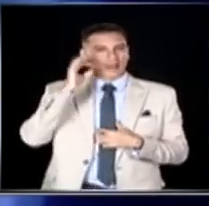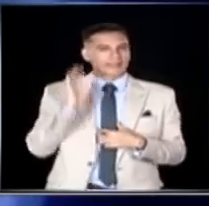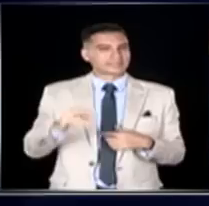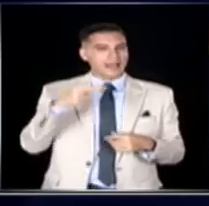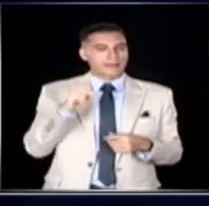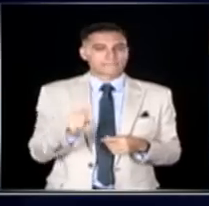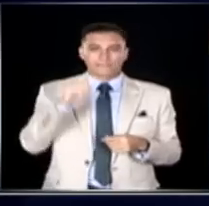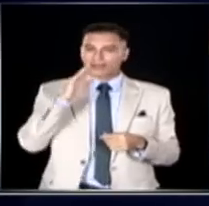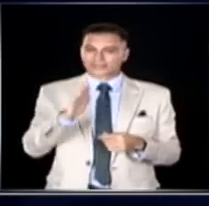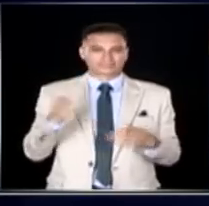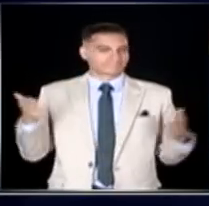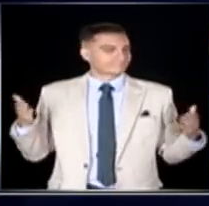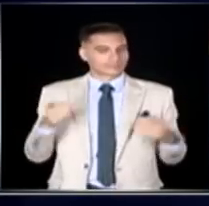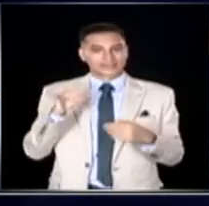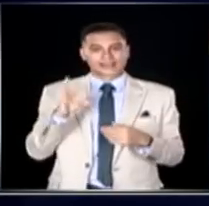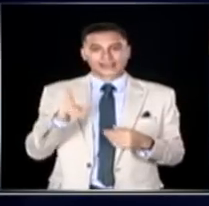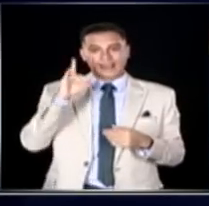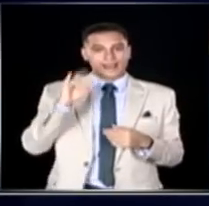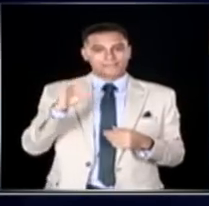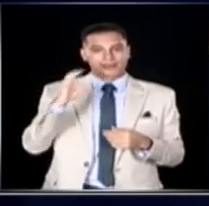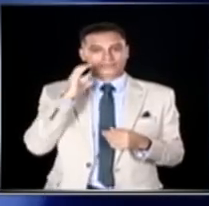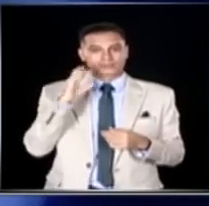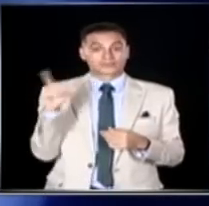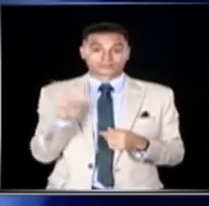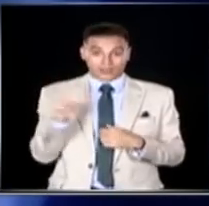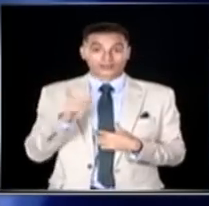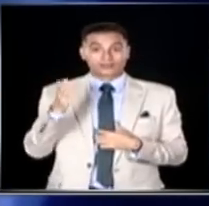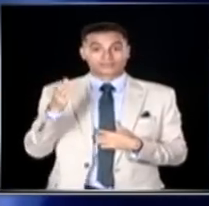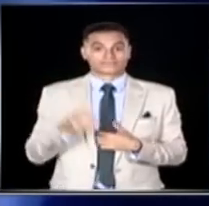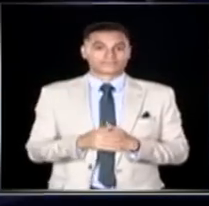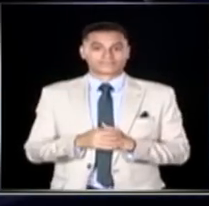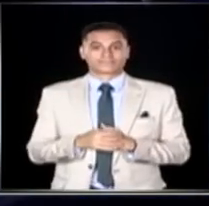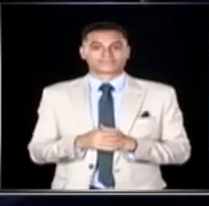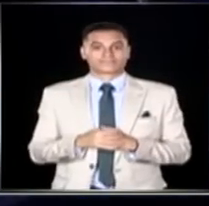العقاد. ريهام، إجابة صحيحة.